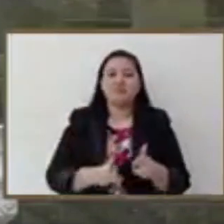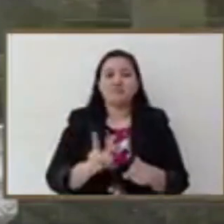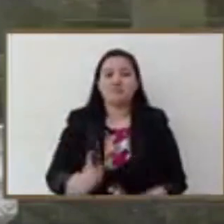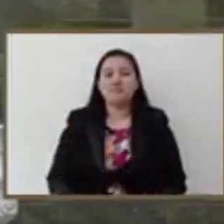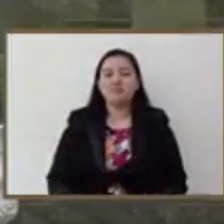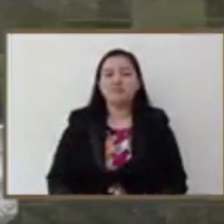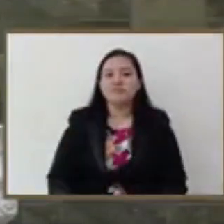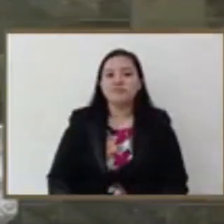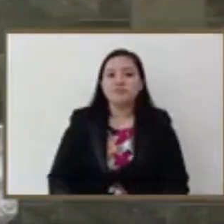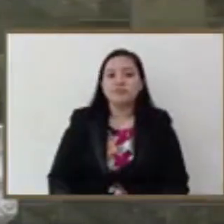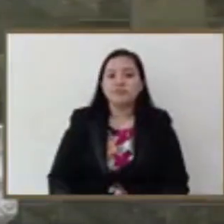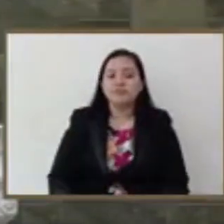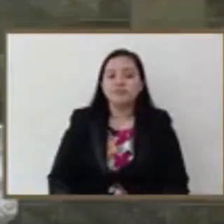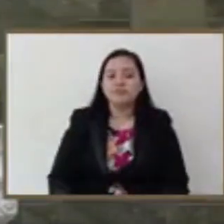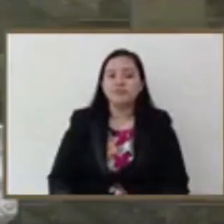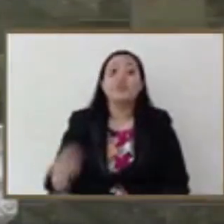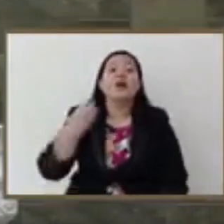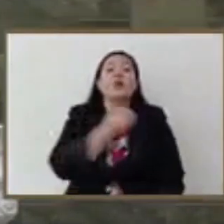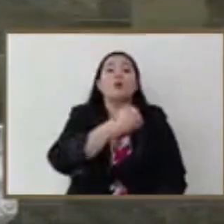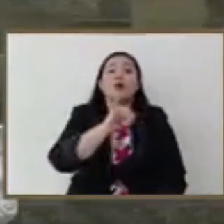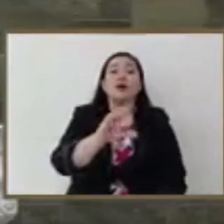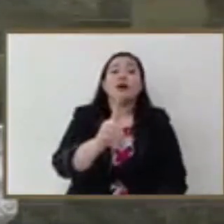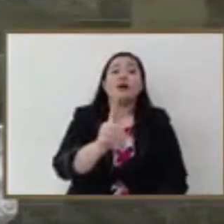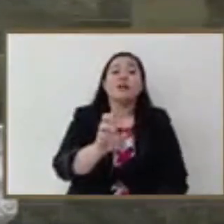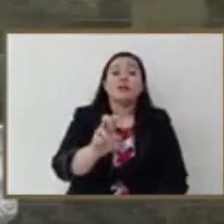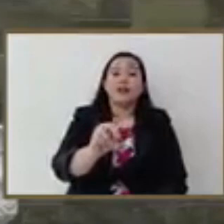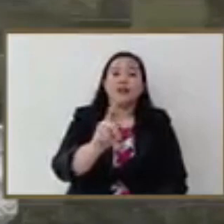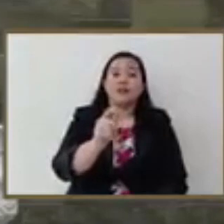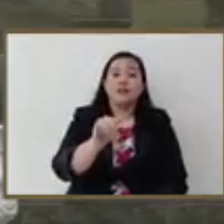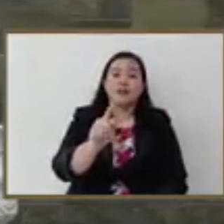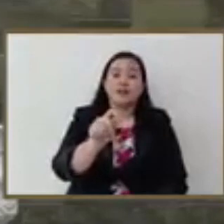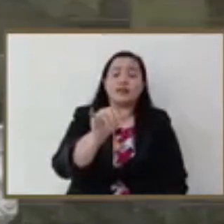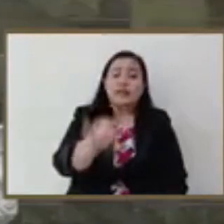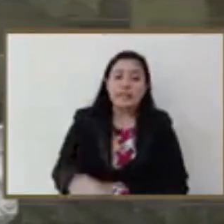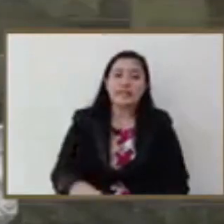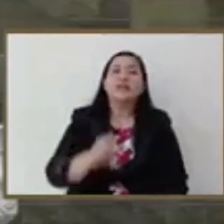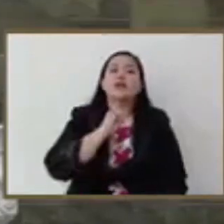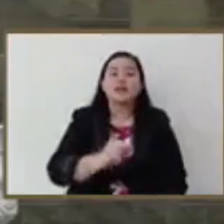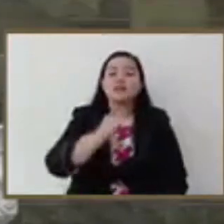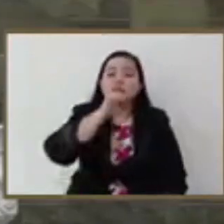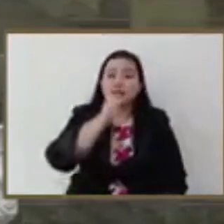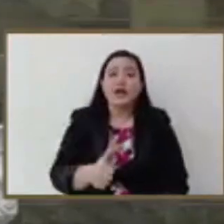Yung ating identity is not a license to do wrong.